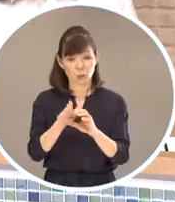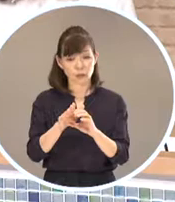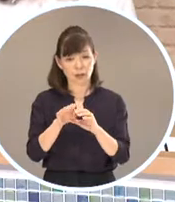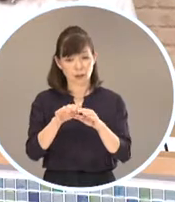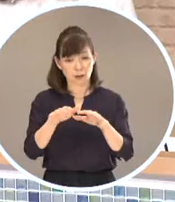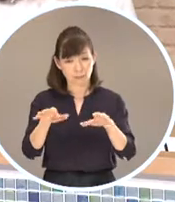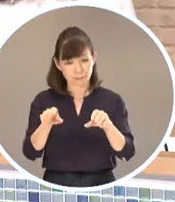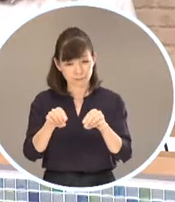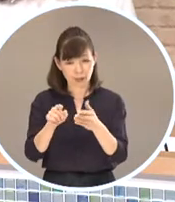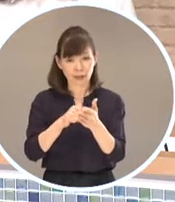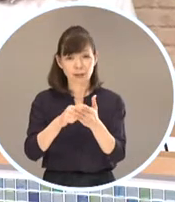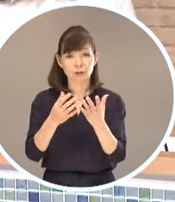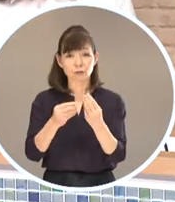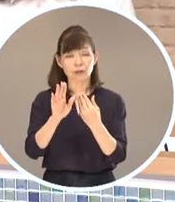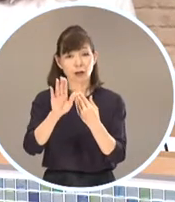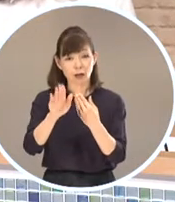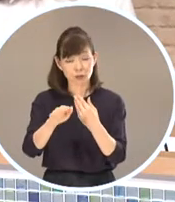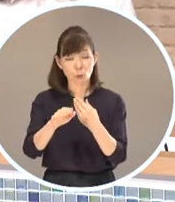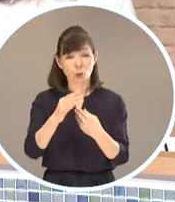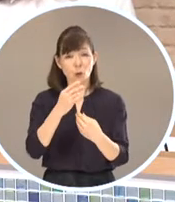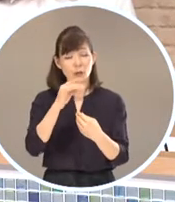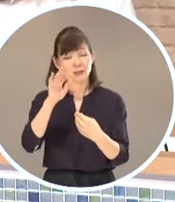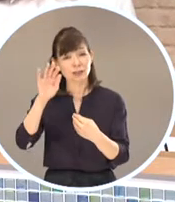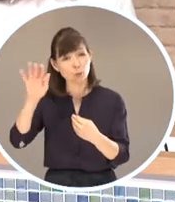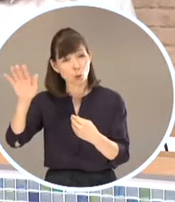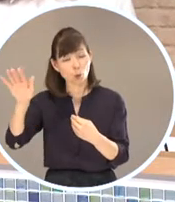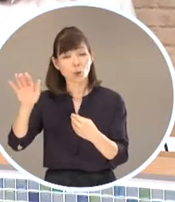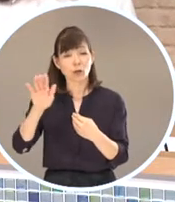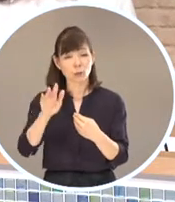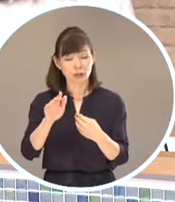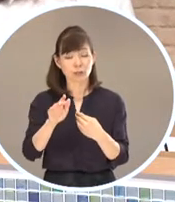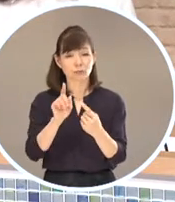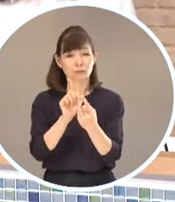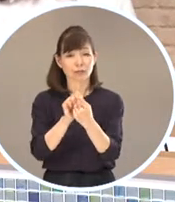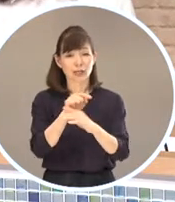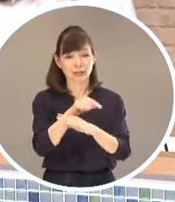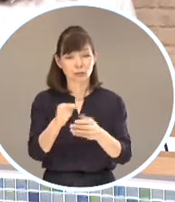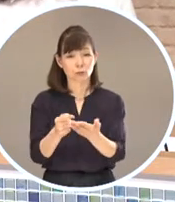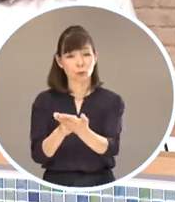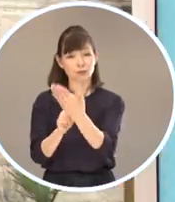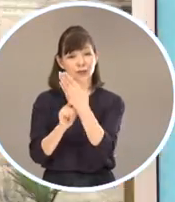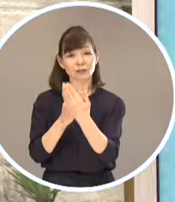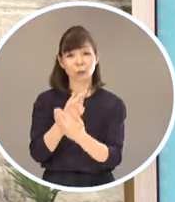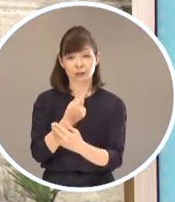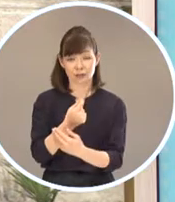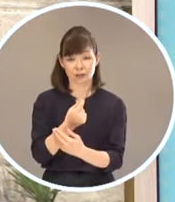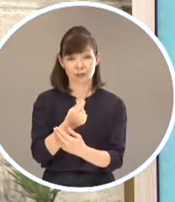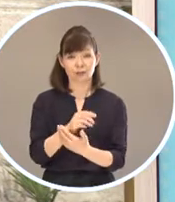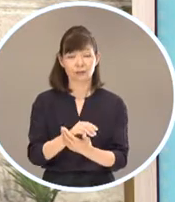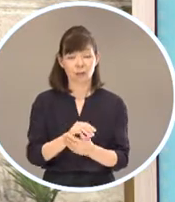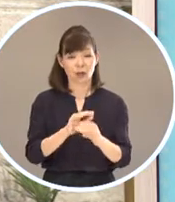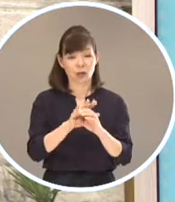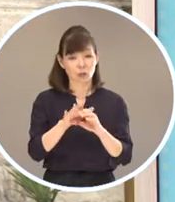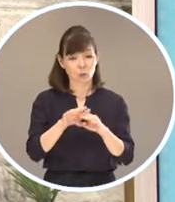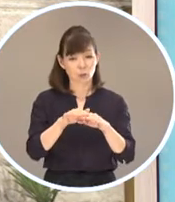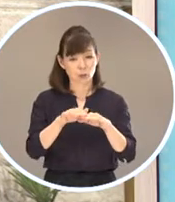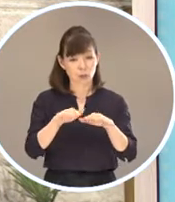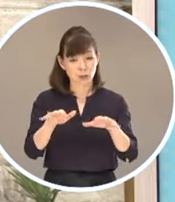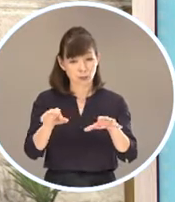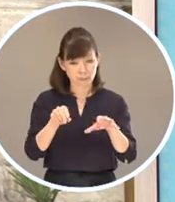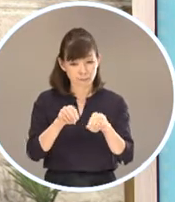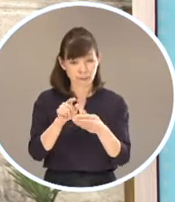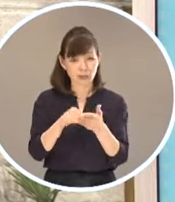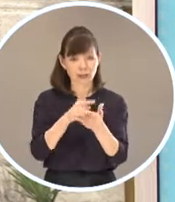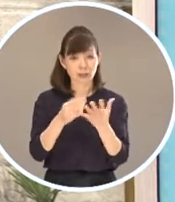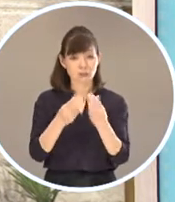ですね、希望が持てるような対策というのもですね、打ち出していただければと、そんなふうに思いますね。 このコロナが収束した後に